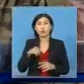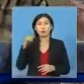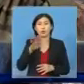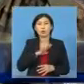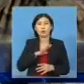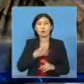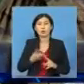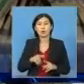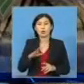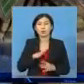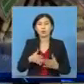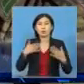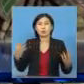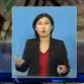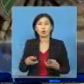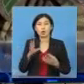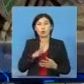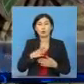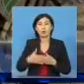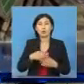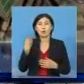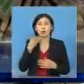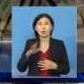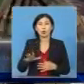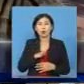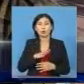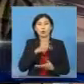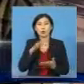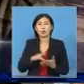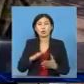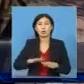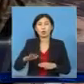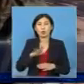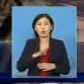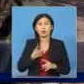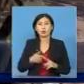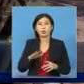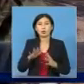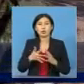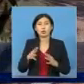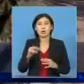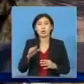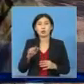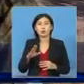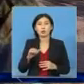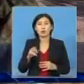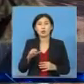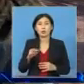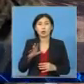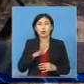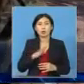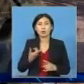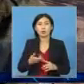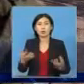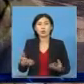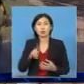горел сухостой. Небольшой пожар возник вблизи Актюбинского моря за городской чертой в сторону села Бестамак Алгинского района. За